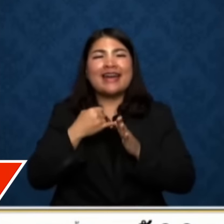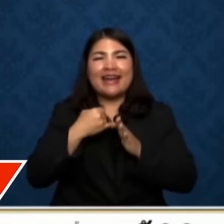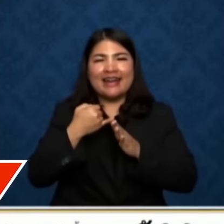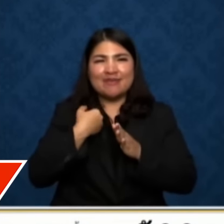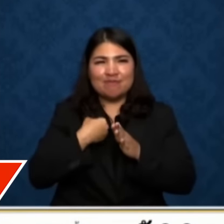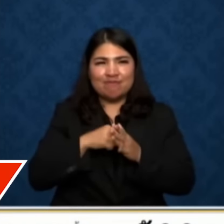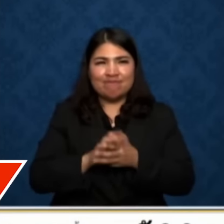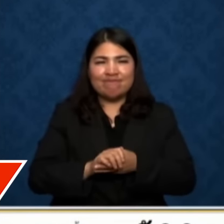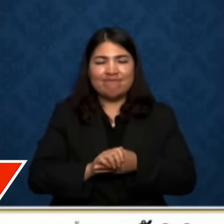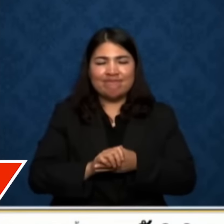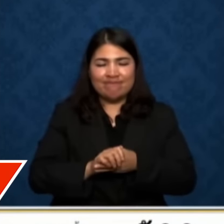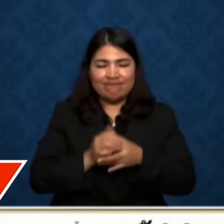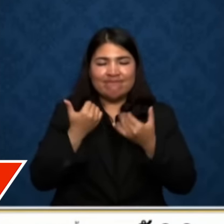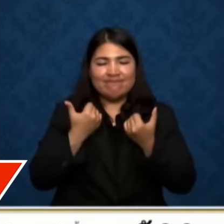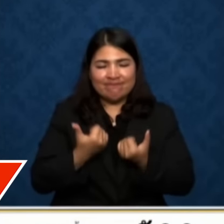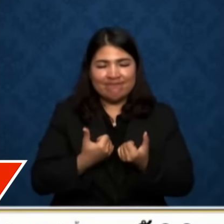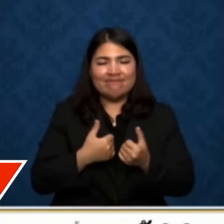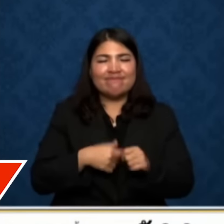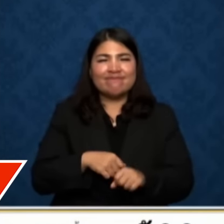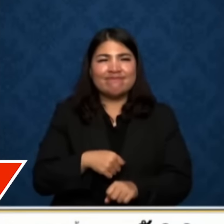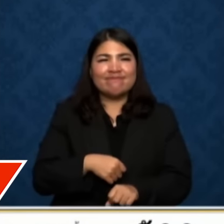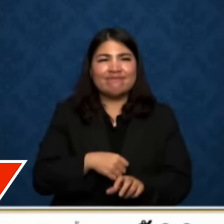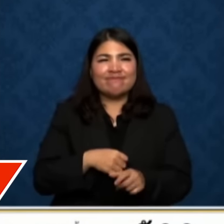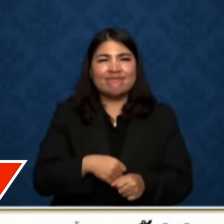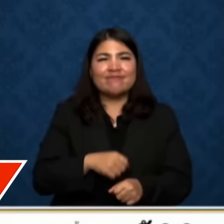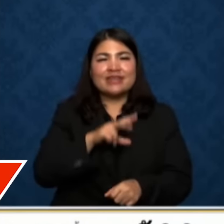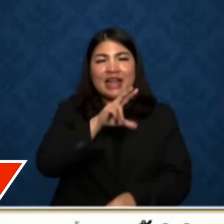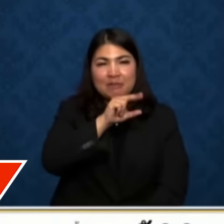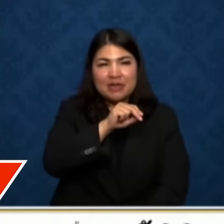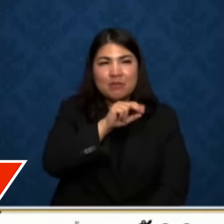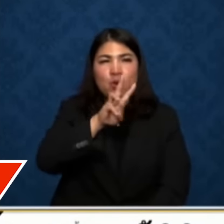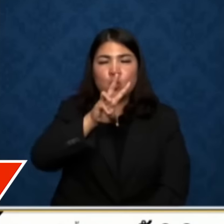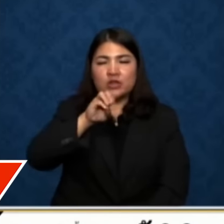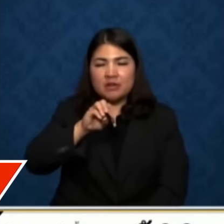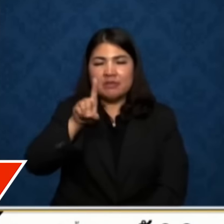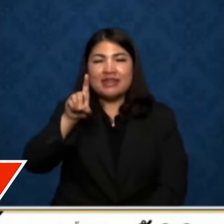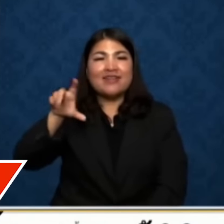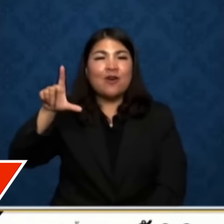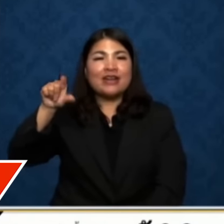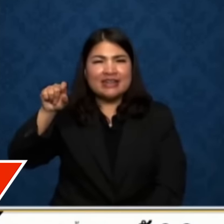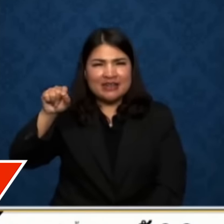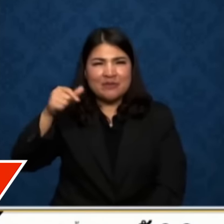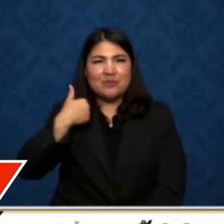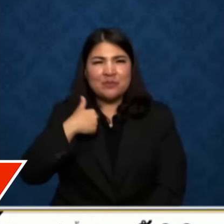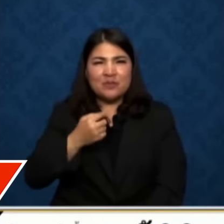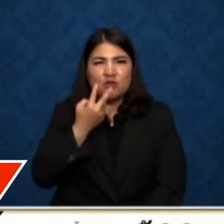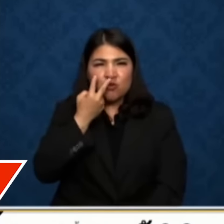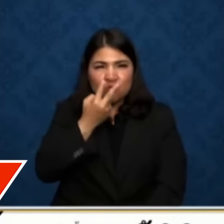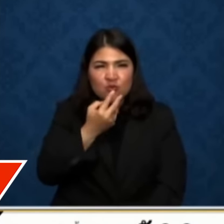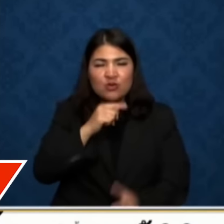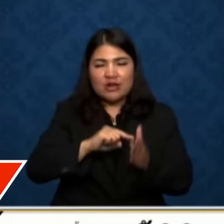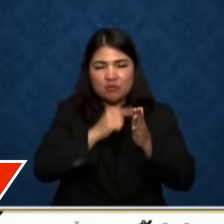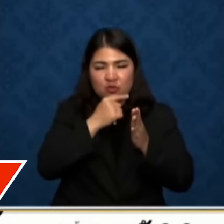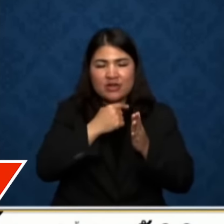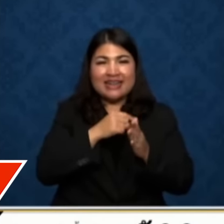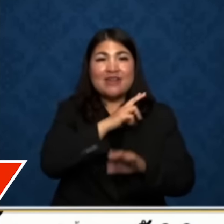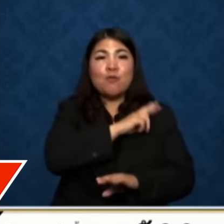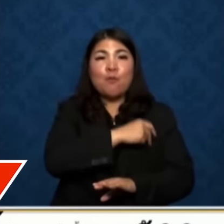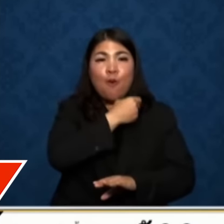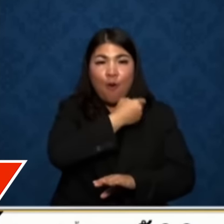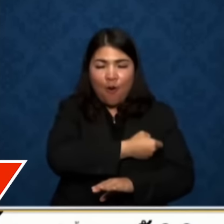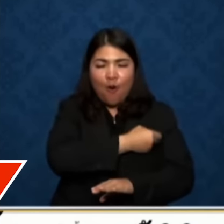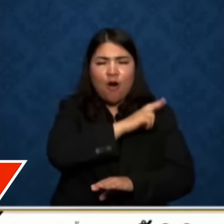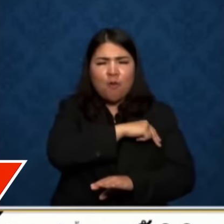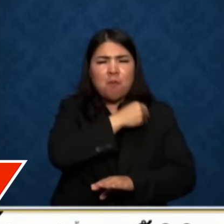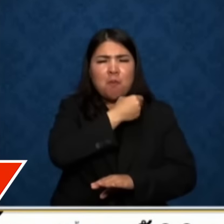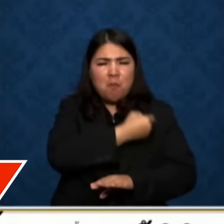ายๆครับคือมีกรณี30วัน60วันแล้วก็120วันทั้งหมดตั้งต้นที่คุณหมอให้ความเ